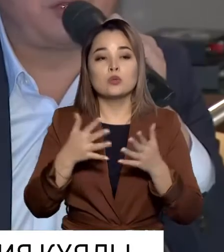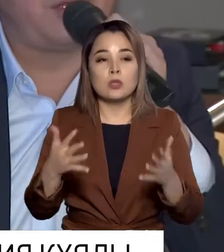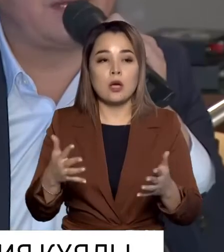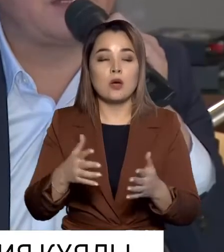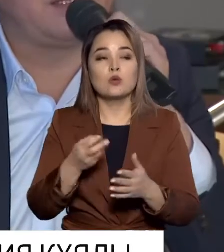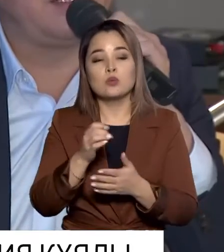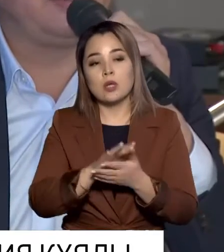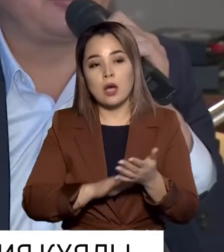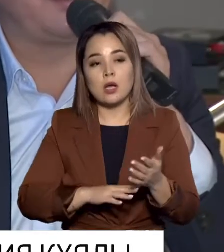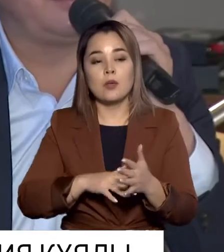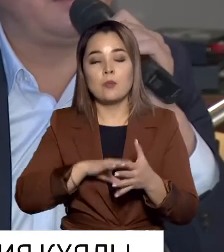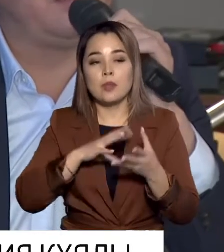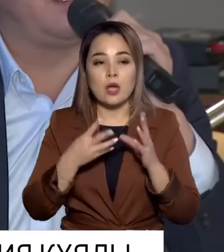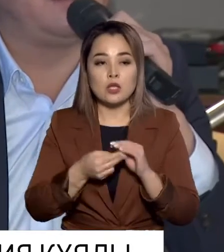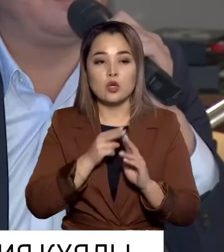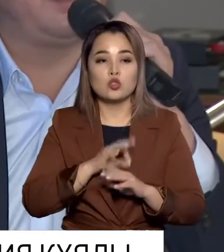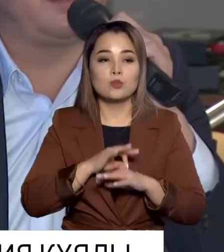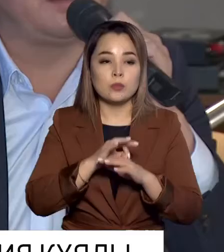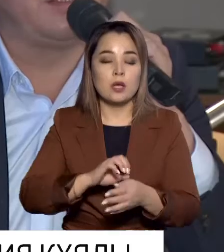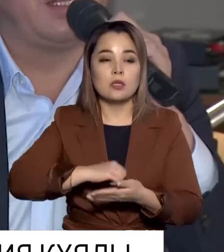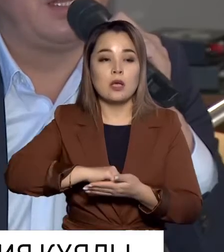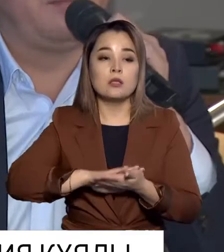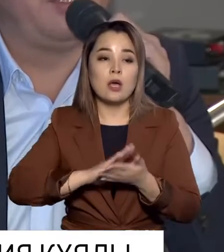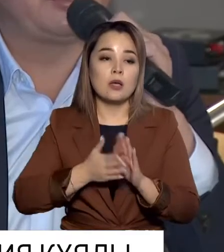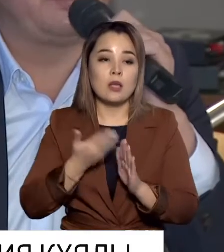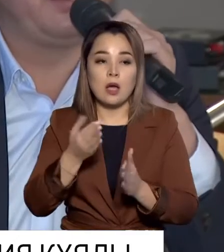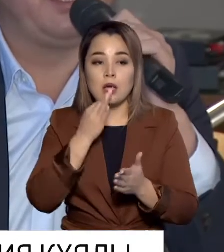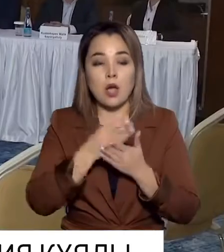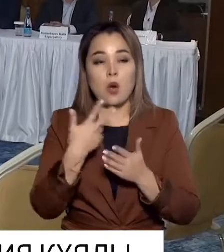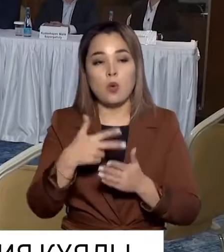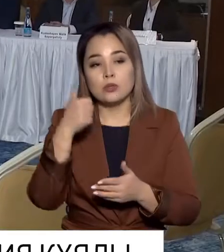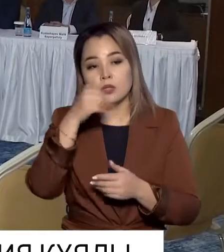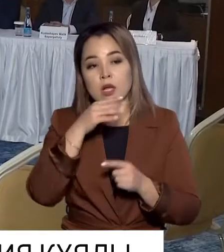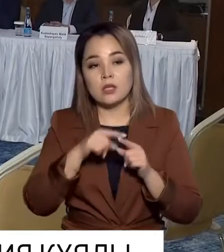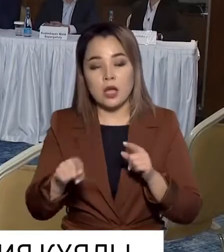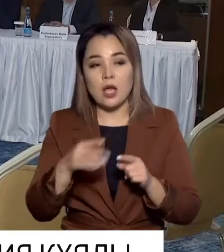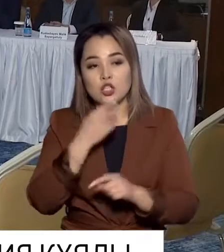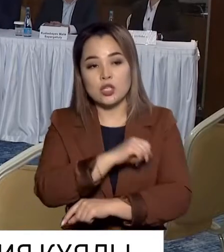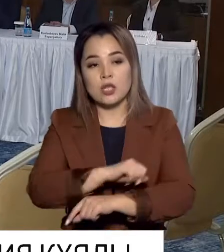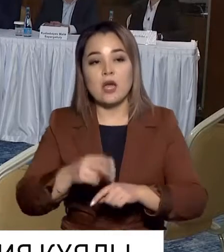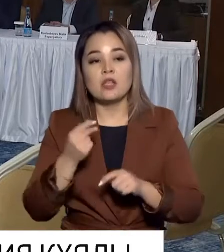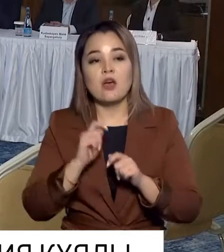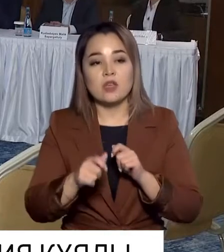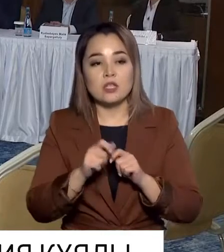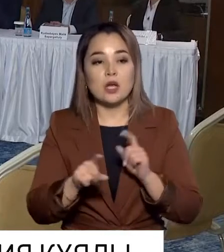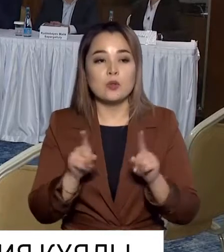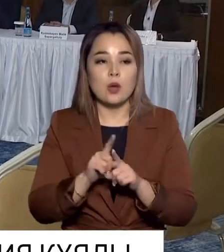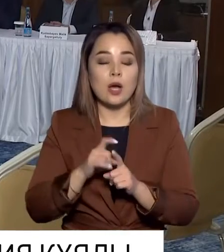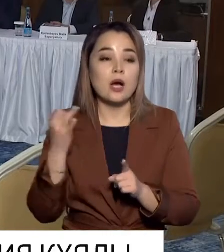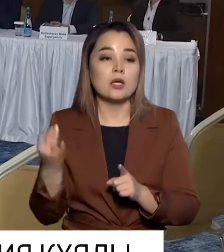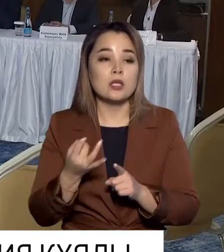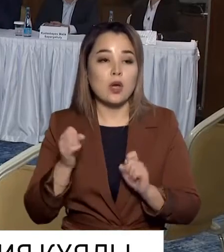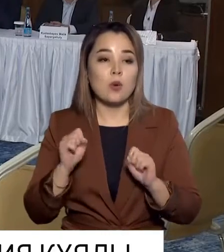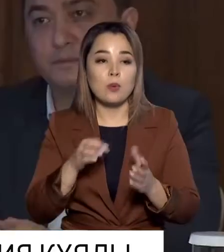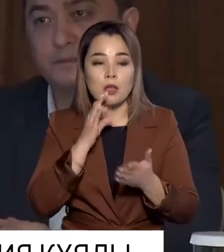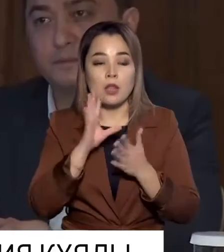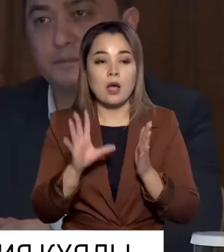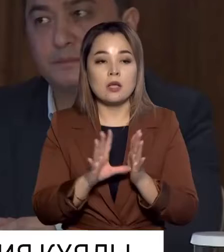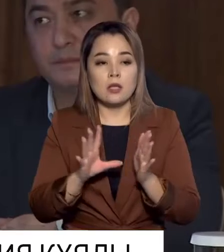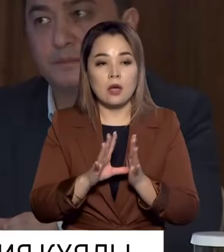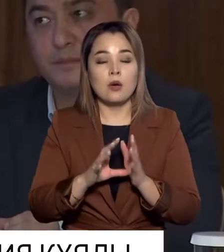нәтижелі жүйелі жұмыстар атқаруға уағдаласты. Бұл Қазақстанның 30 жыл ішінде шетелдік инвесторларды қызықтыра алатын